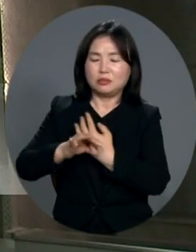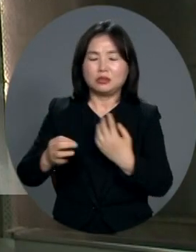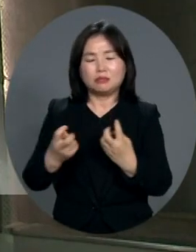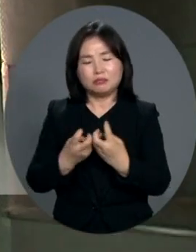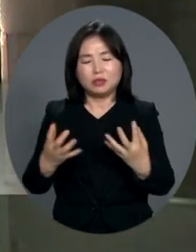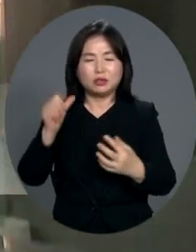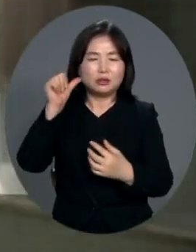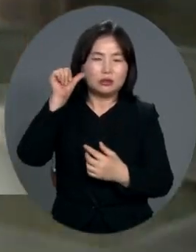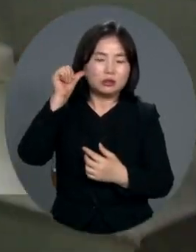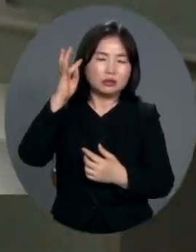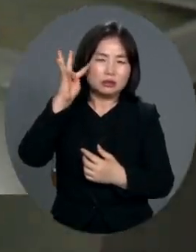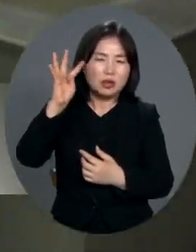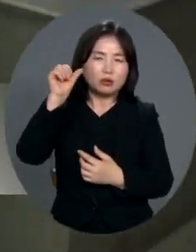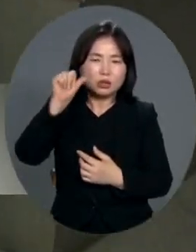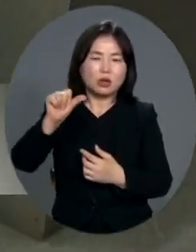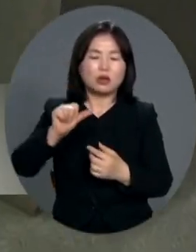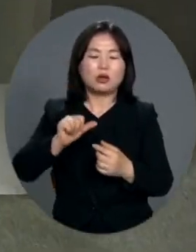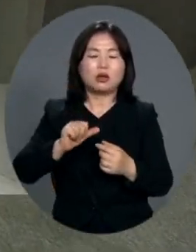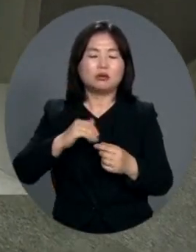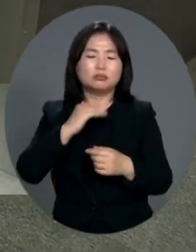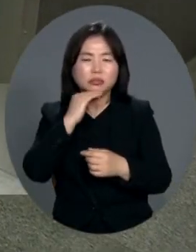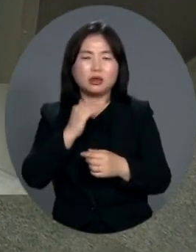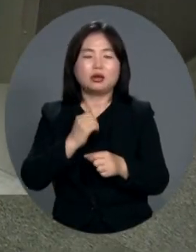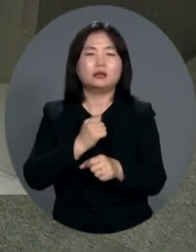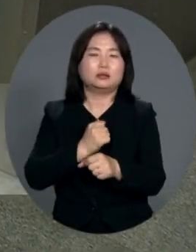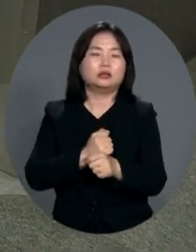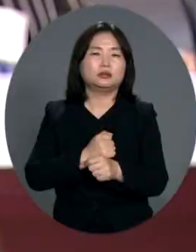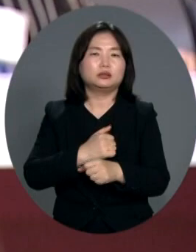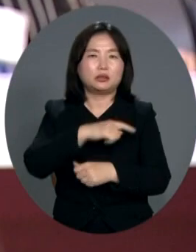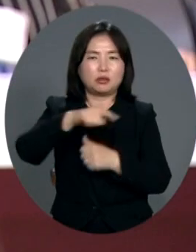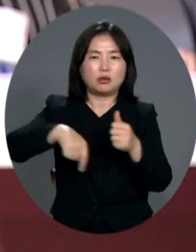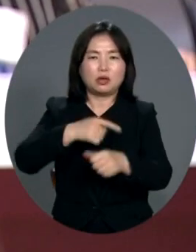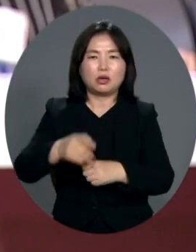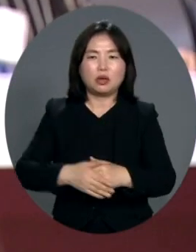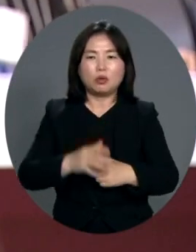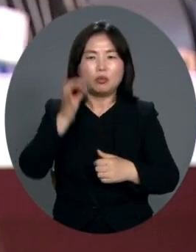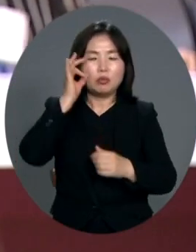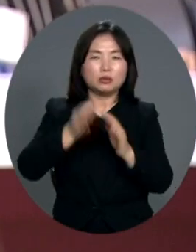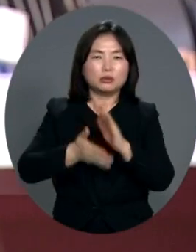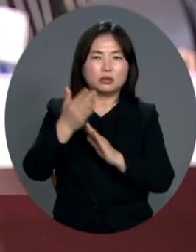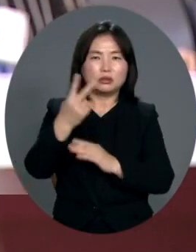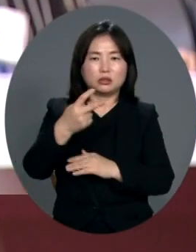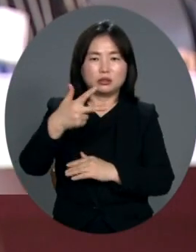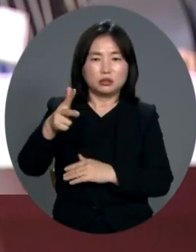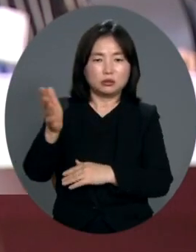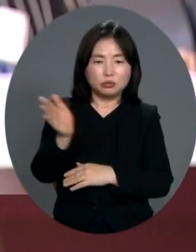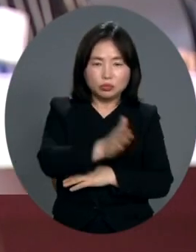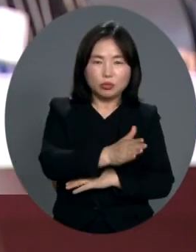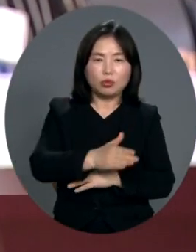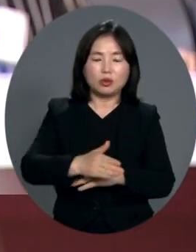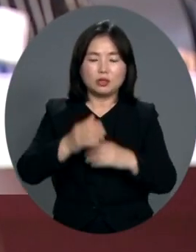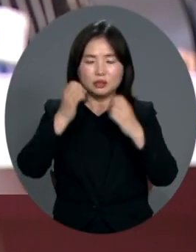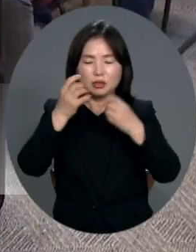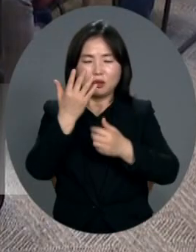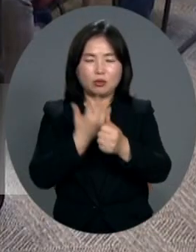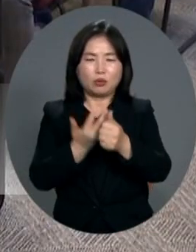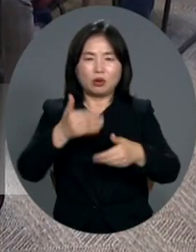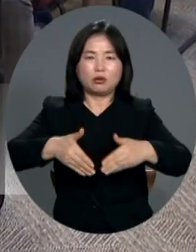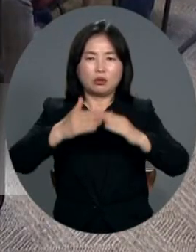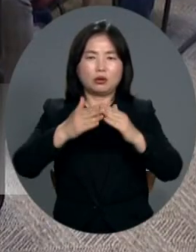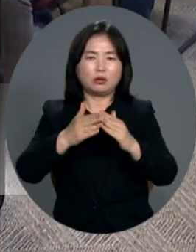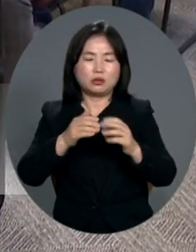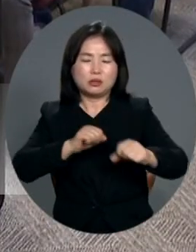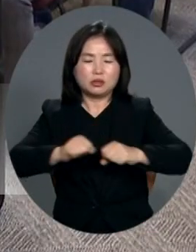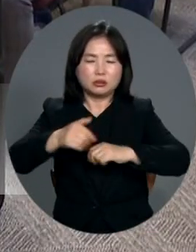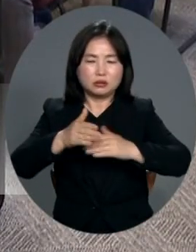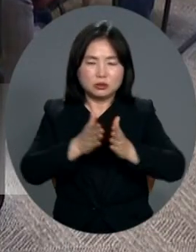수 없이 4일장, 5일장을 치러야 하는 상황입니다. 포항시는 지난 2007년부터 새 화장장 건립을